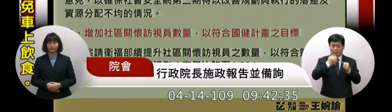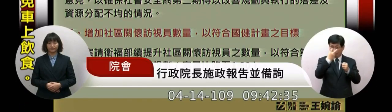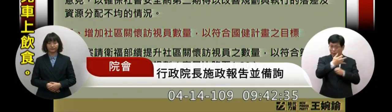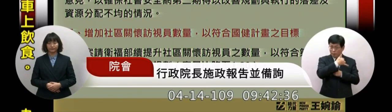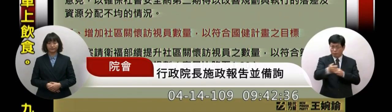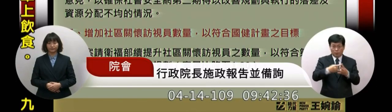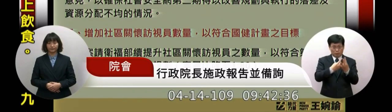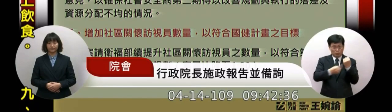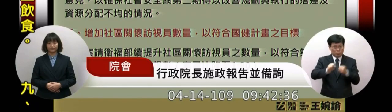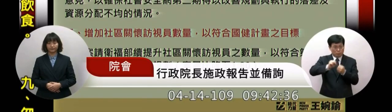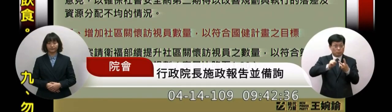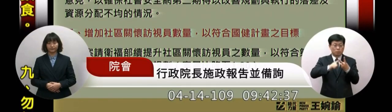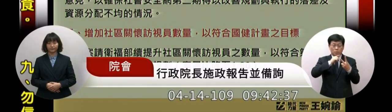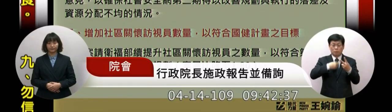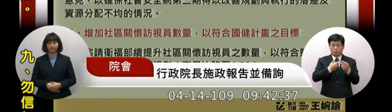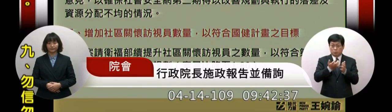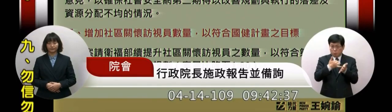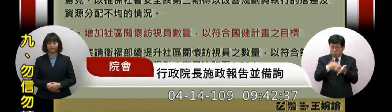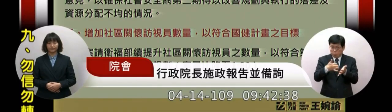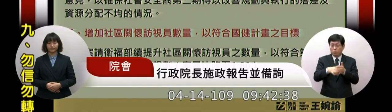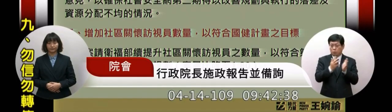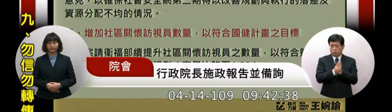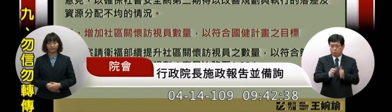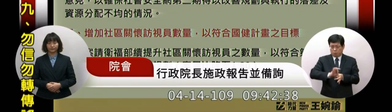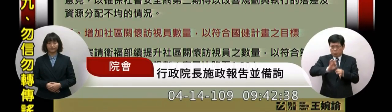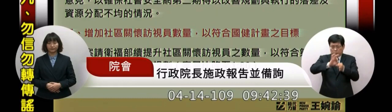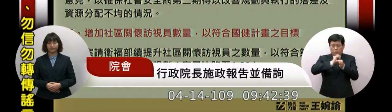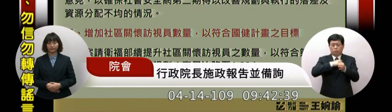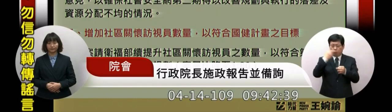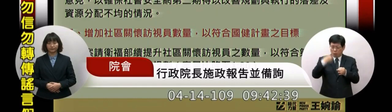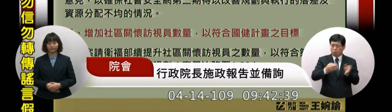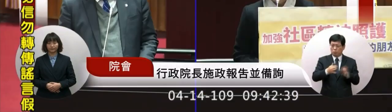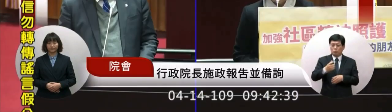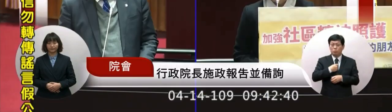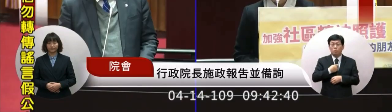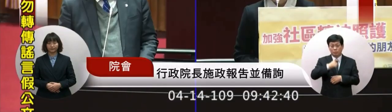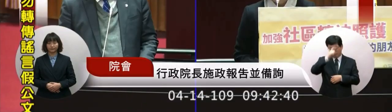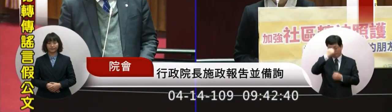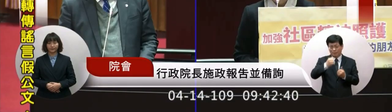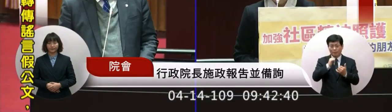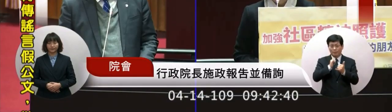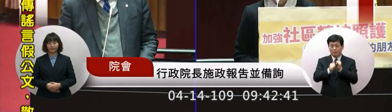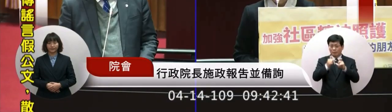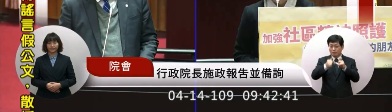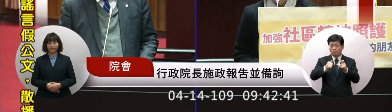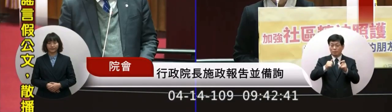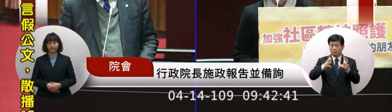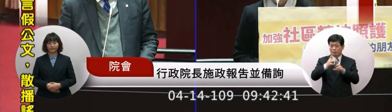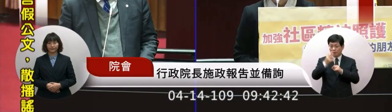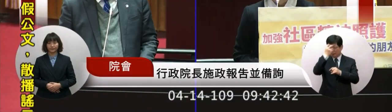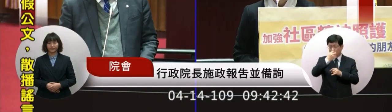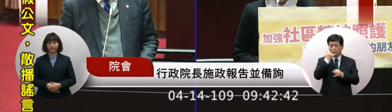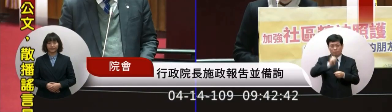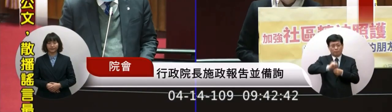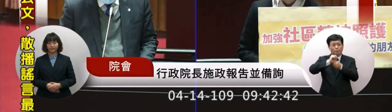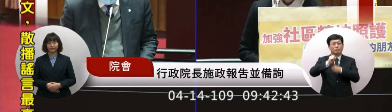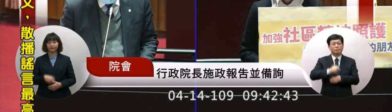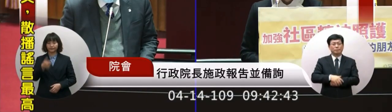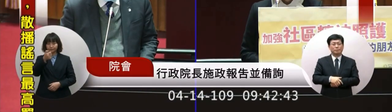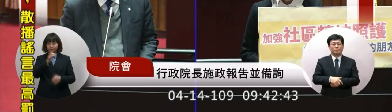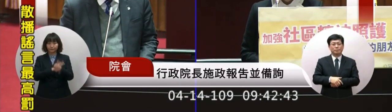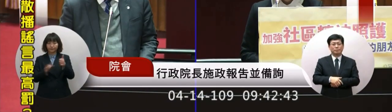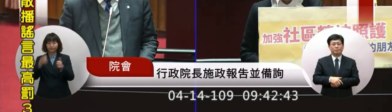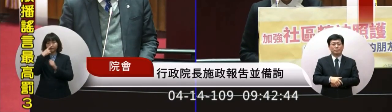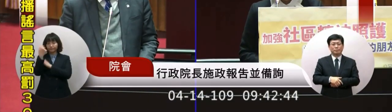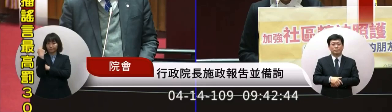关怀协助的这个资源等等的盘点以及重整，这是我们很希望能够在社区精神照顾能够加强着力的部分。 啊，谢谢委员，